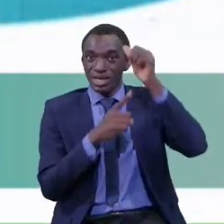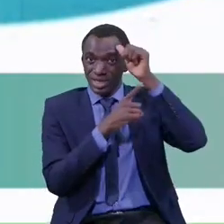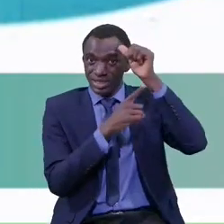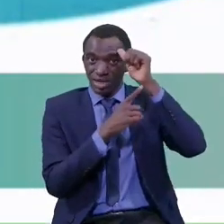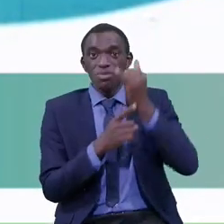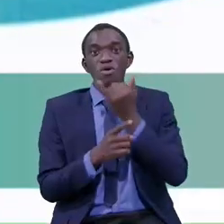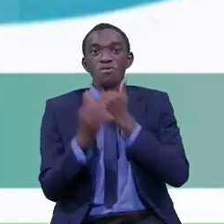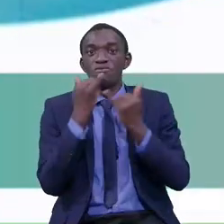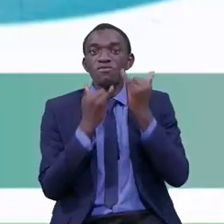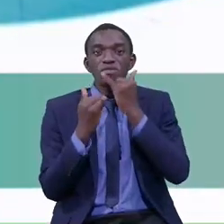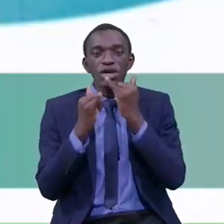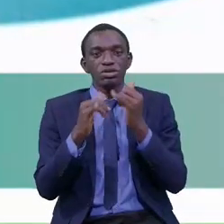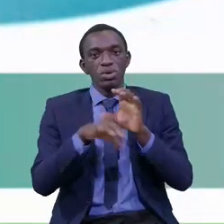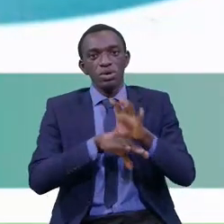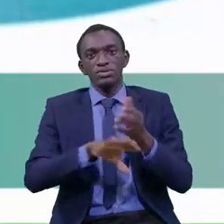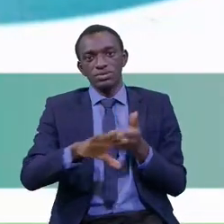régnait.